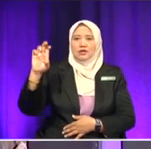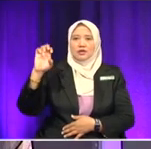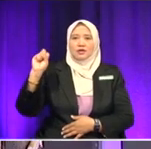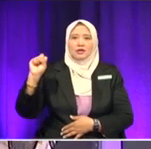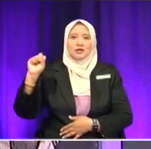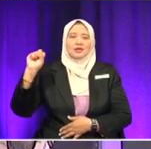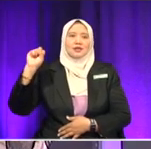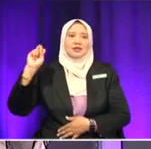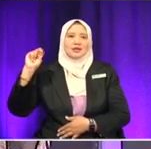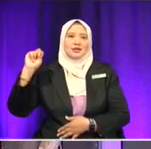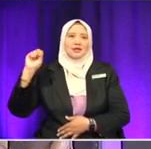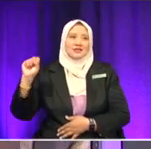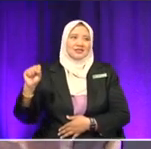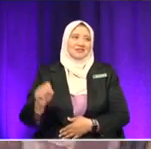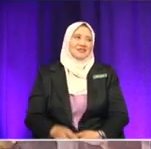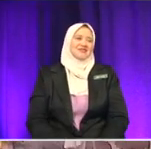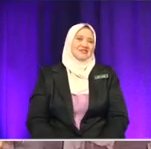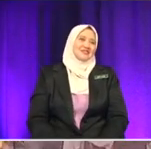terjawab. Terjawab, cikgu.